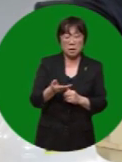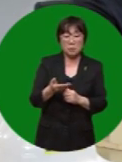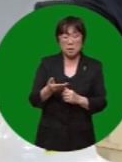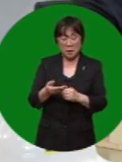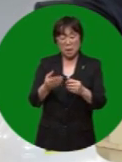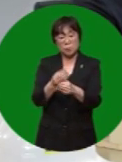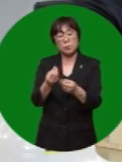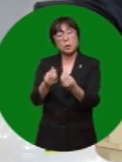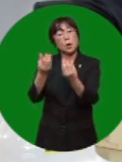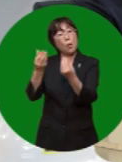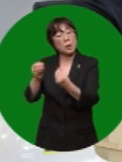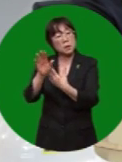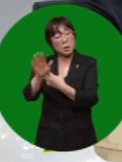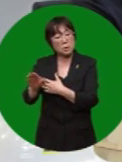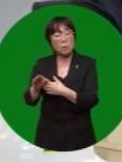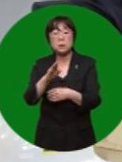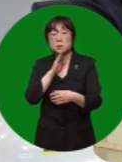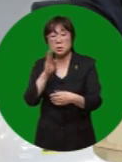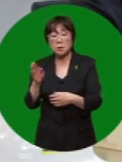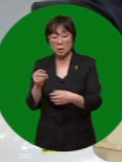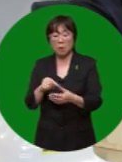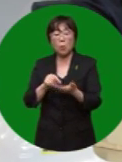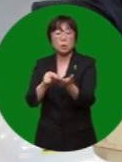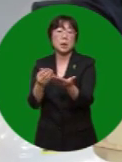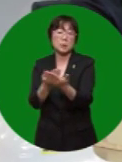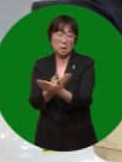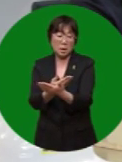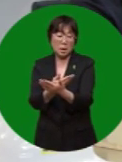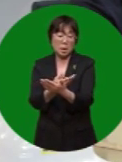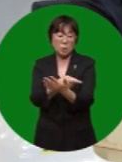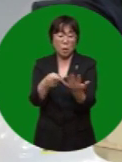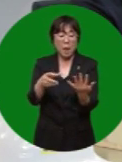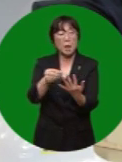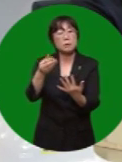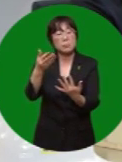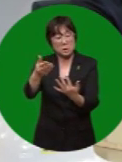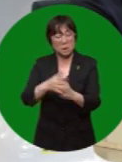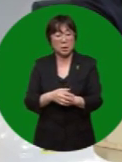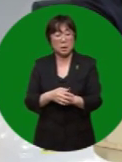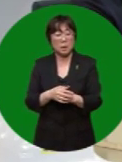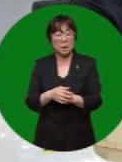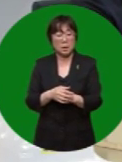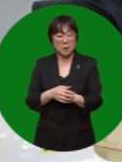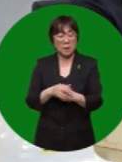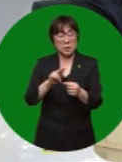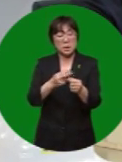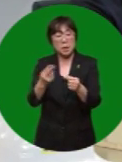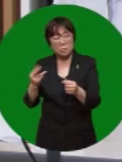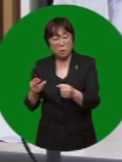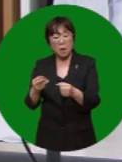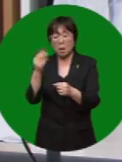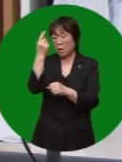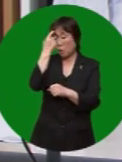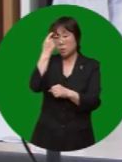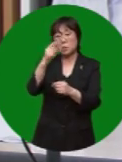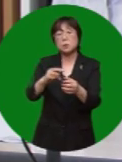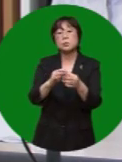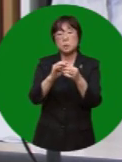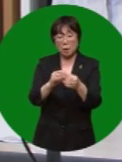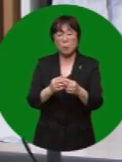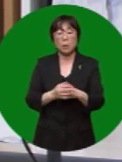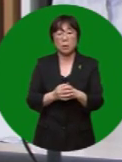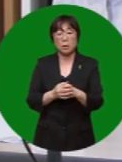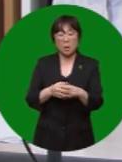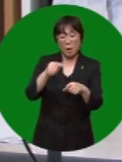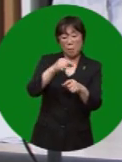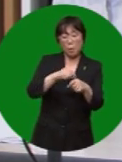こんなん出来上がった時には実際にはこうなりますと、どれ選びますかと、そして次年度からは講習や何かについてもこうしたもの